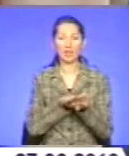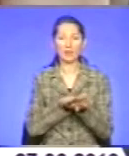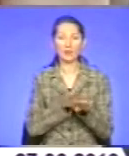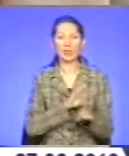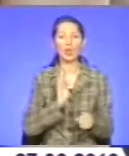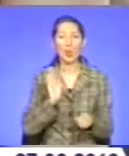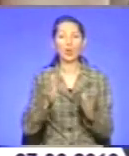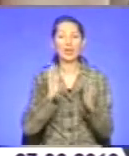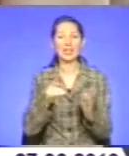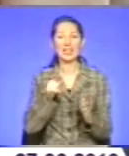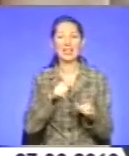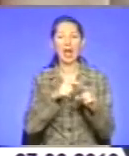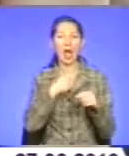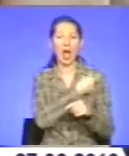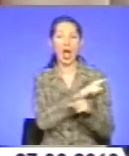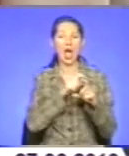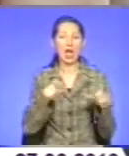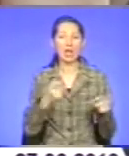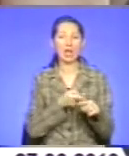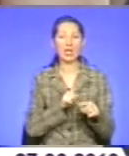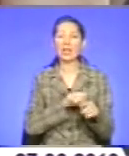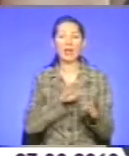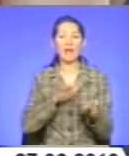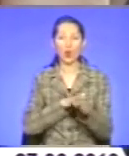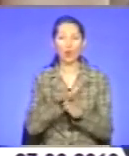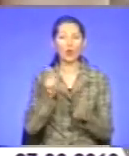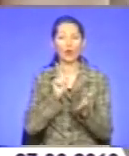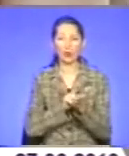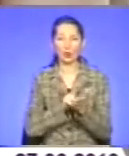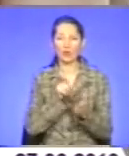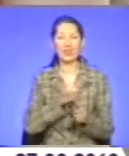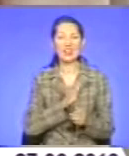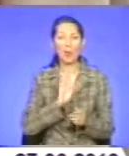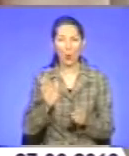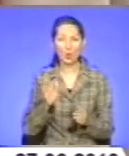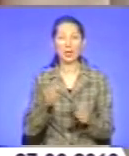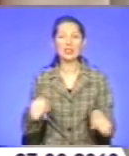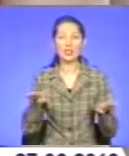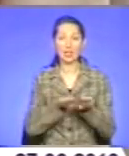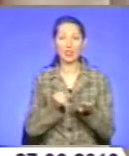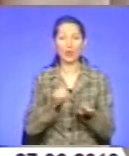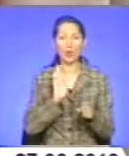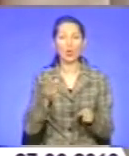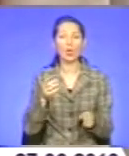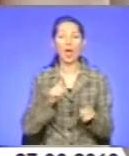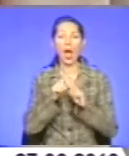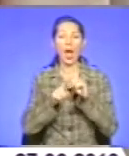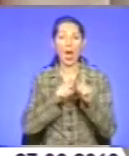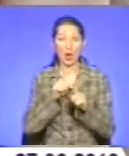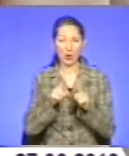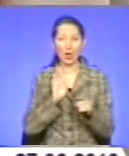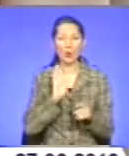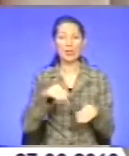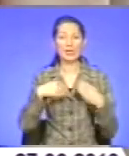Не буде тільки тих закладів, які вижили себе, які не виконують функцію, але він не буде закритий, він буде реорганізований і буде надавати